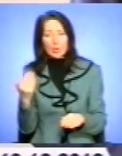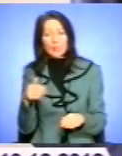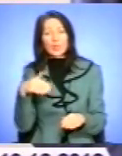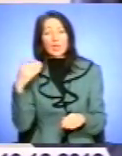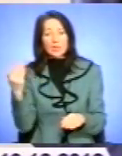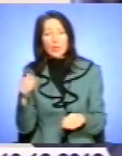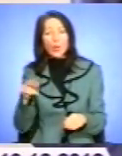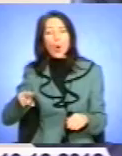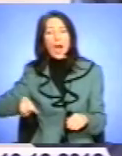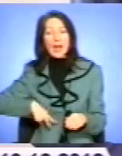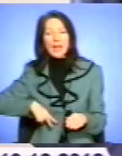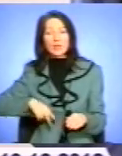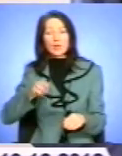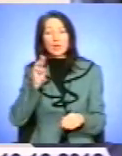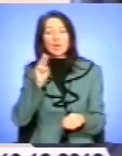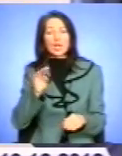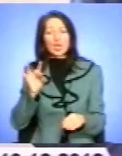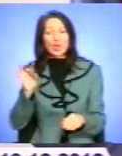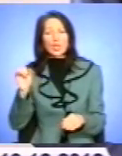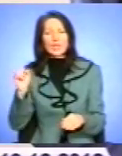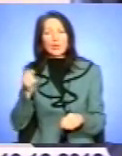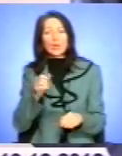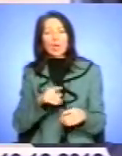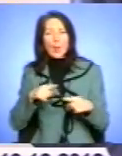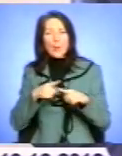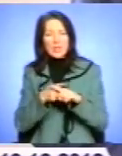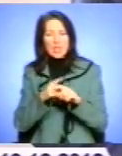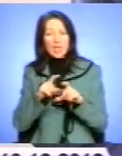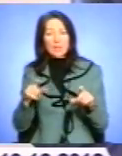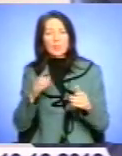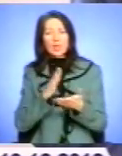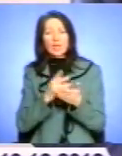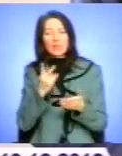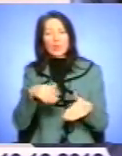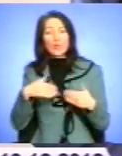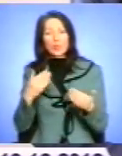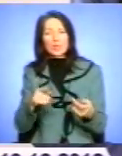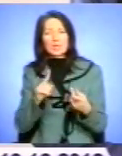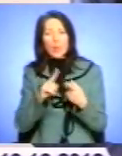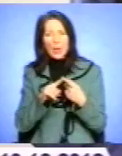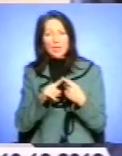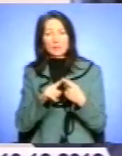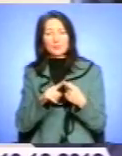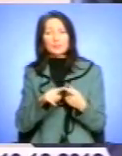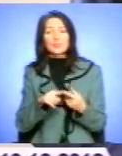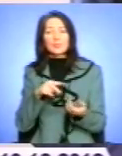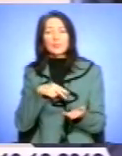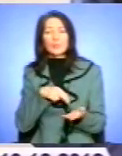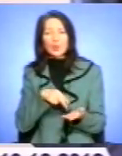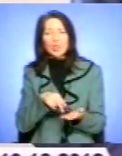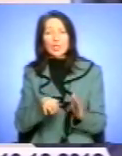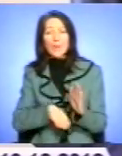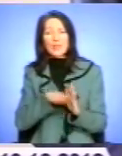ректора Свято-Кшиської політехніки поступила 2 пропозиції. Перше, про проходження підвищення